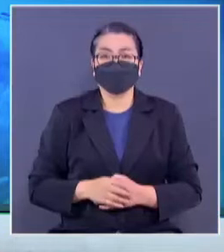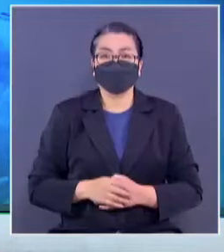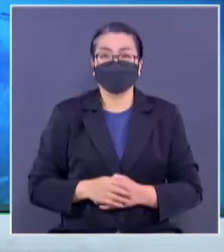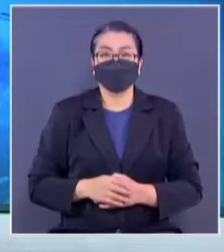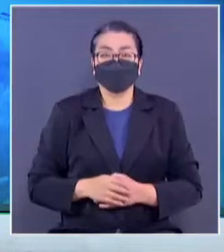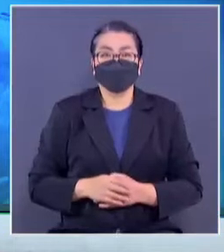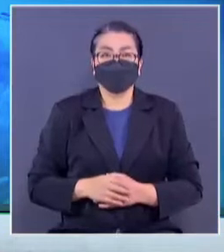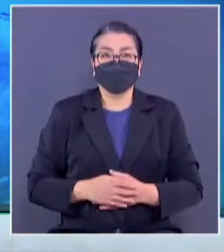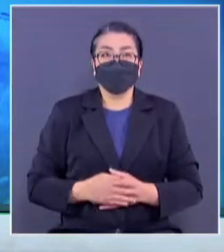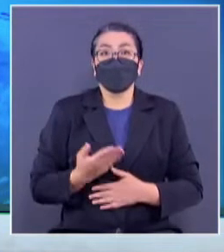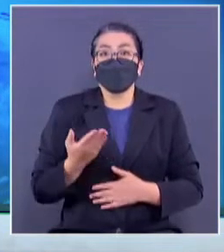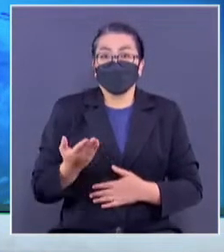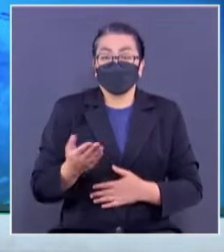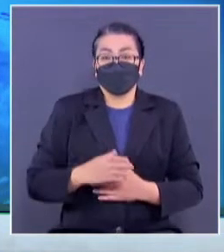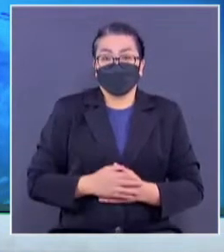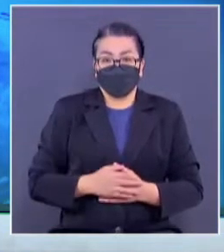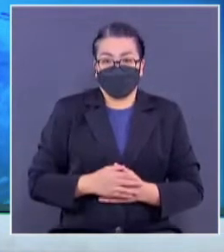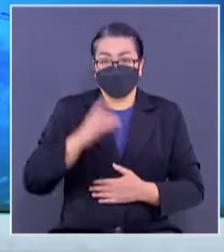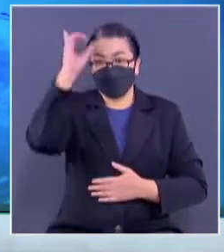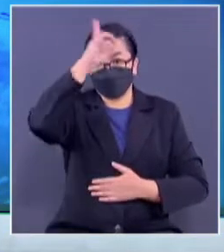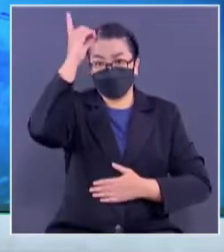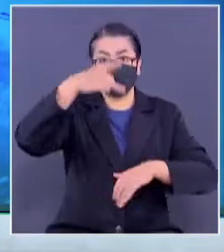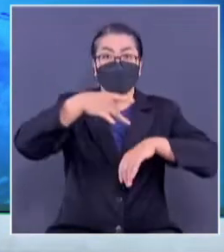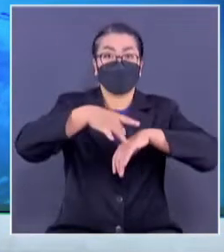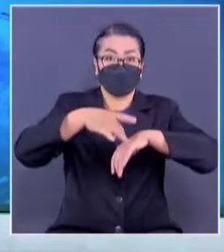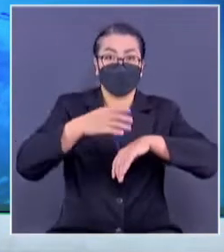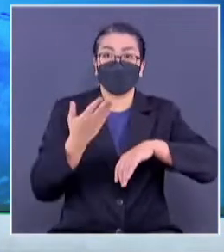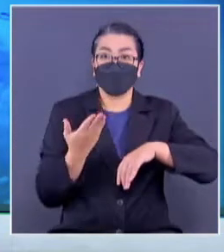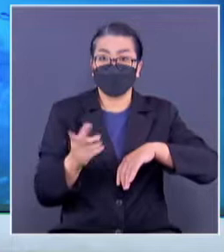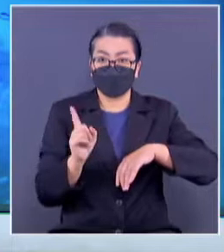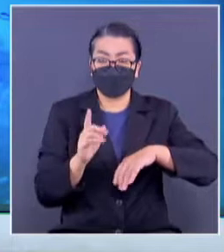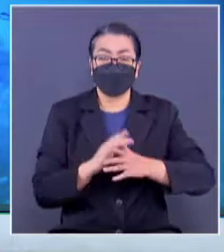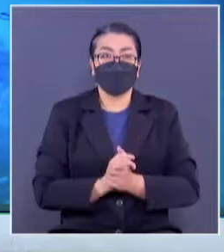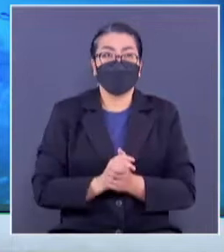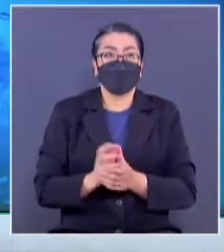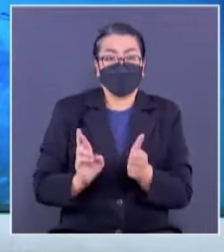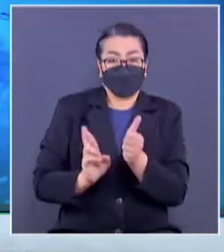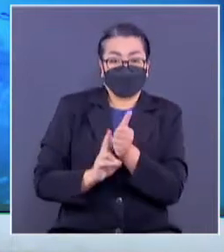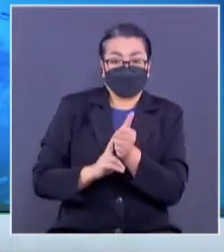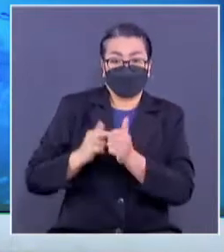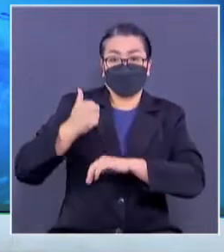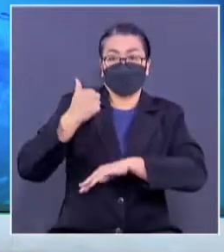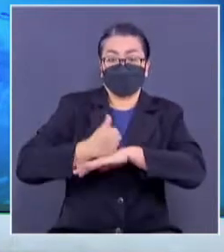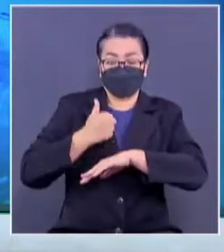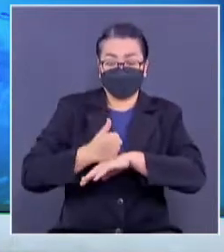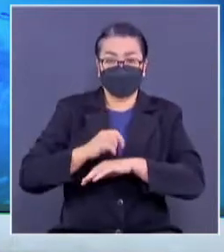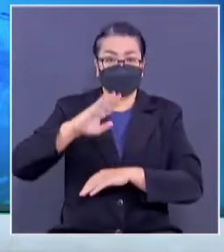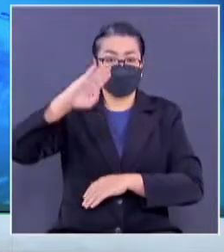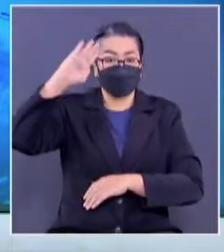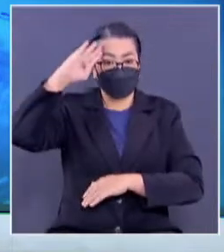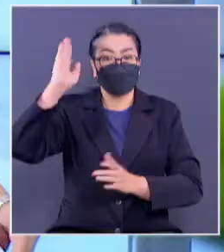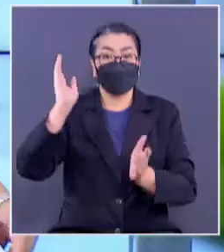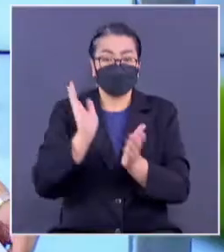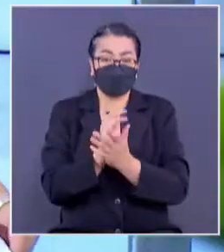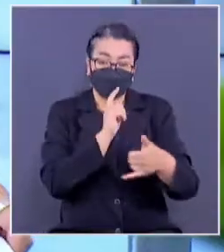ติดตามความคืบหน้าคดีของคุณแตงโมนิดากันหน่อยนะคะล่าสุดรองผู้บัญชาการตำรวจภูธรภาคหนึ่งค่ะออกมาบอกว่า